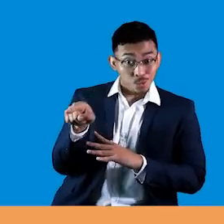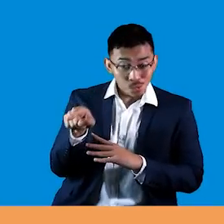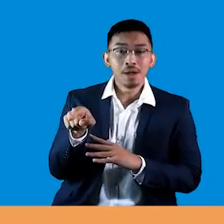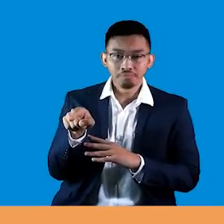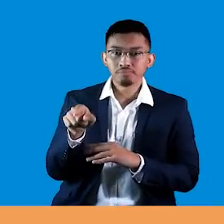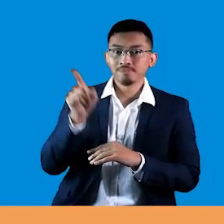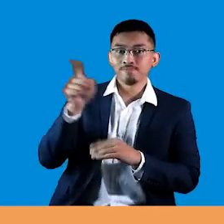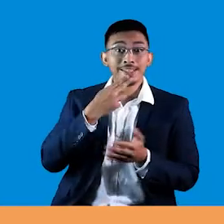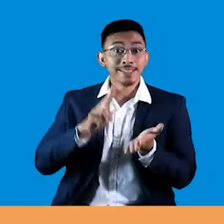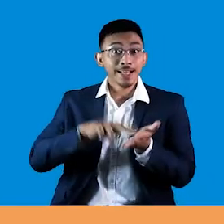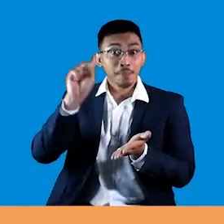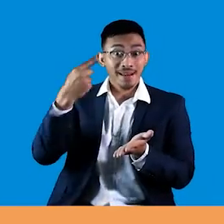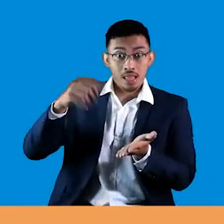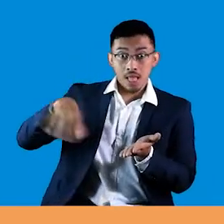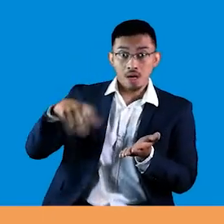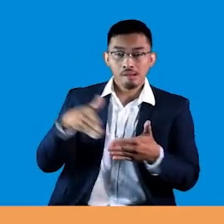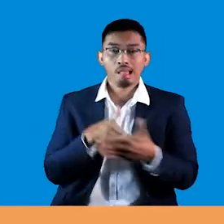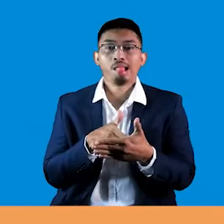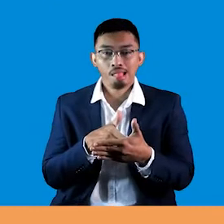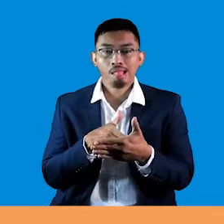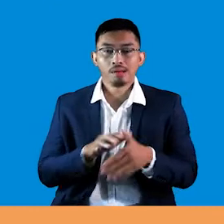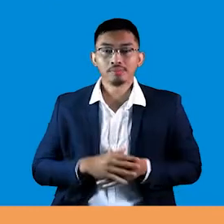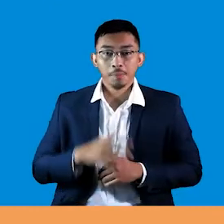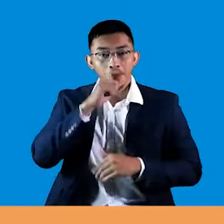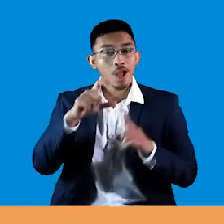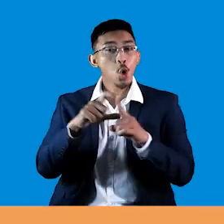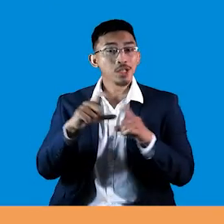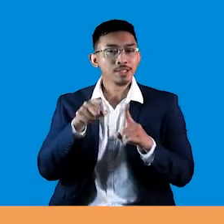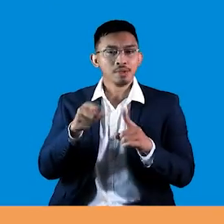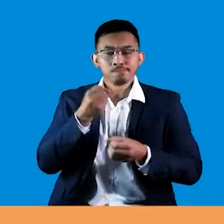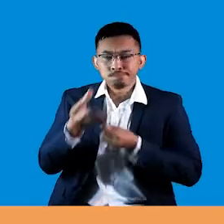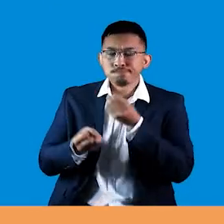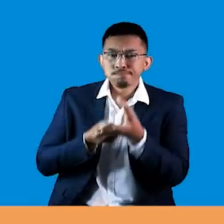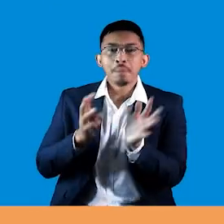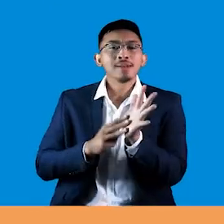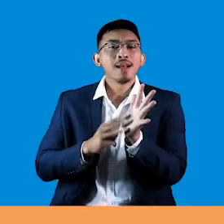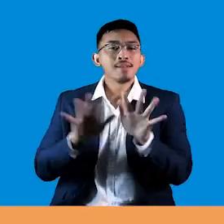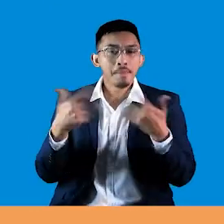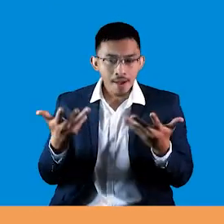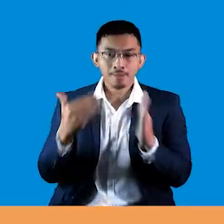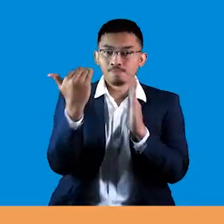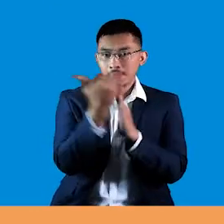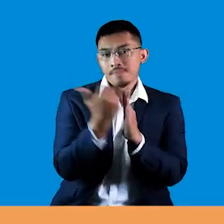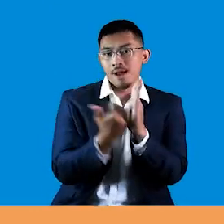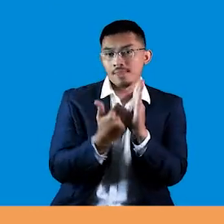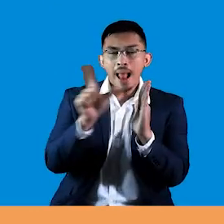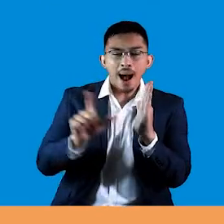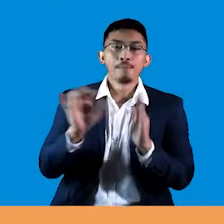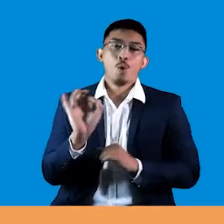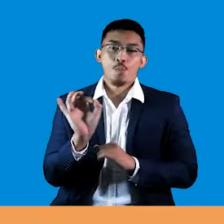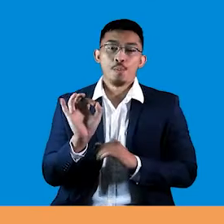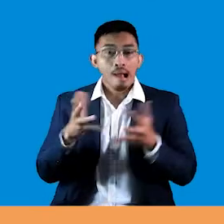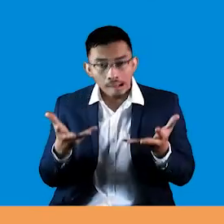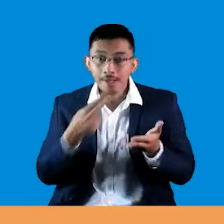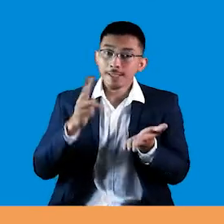terkendala perizinan dari pemerintah daerah setempat. Pak Dodi pun menjelaskan soal kendala tersebut yang belum terpenuhi persyaratannya